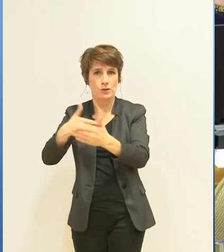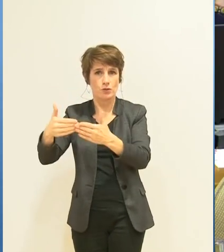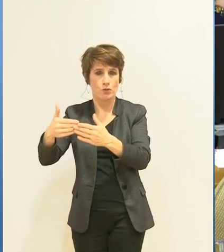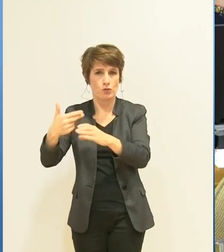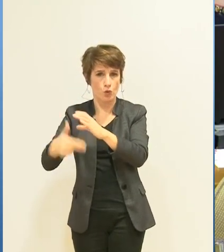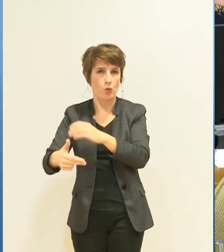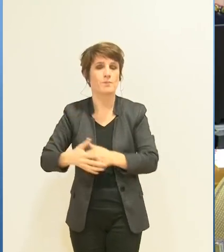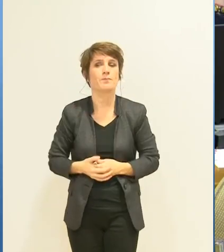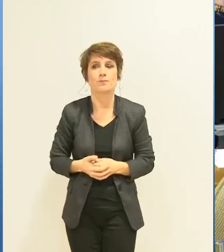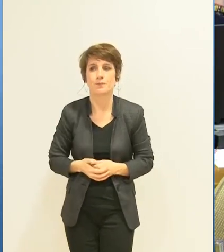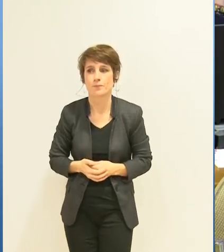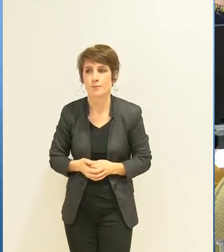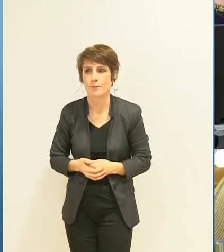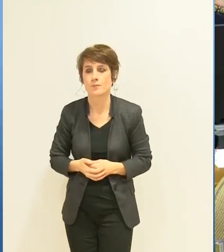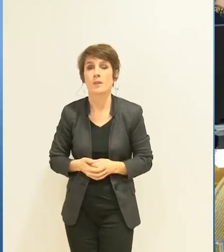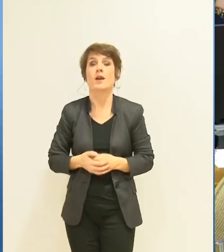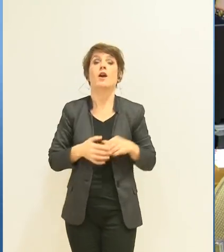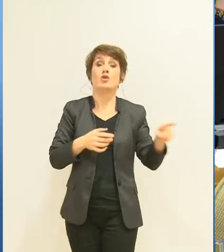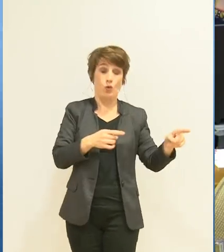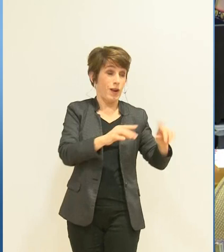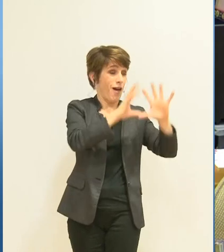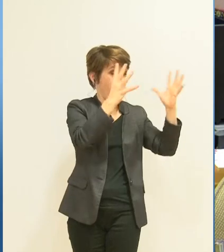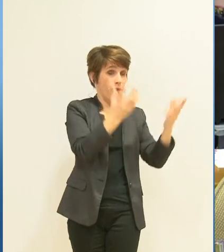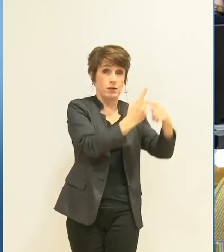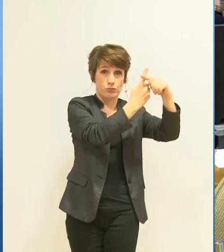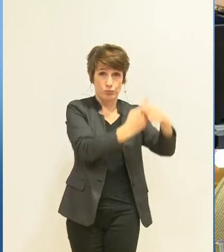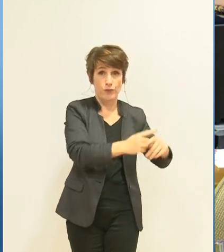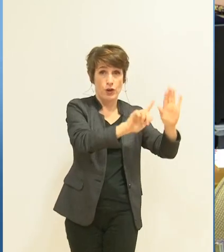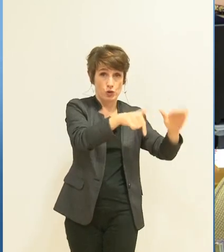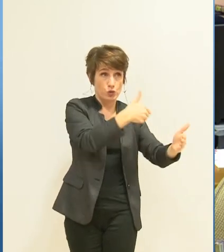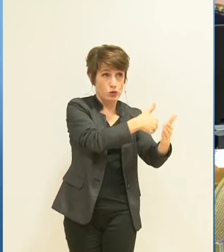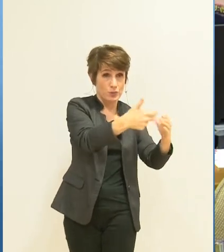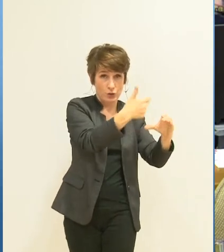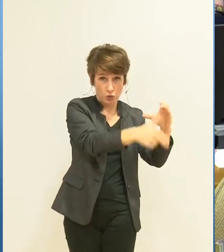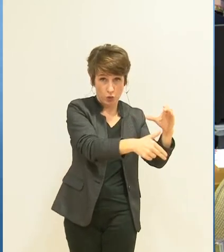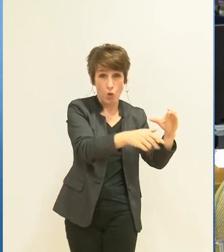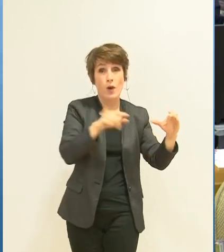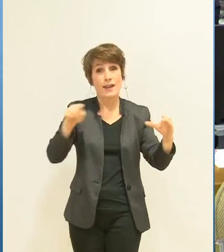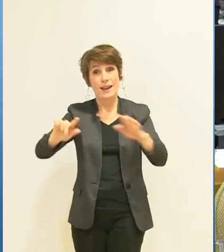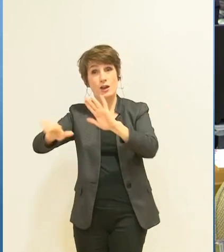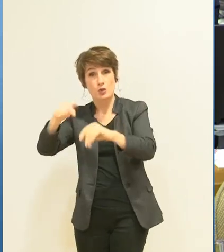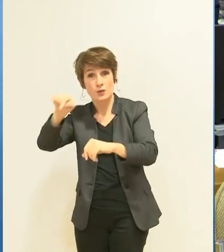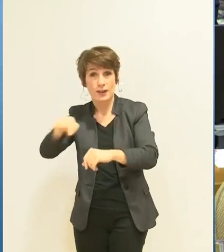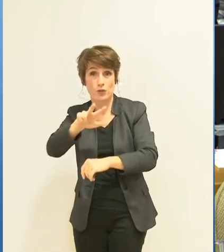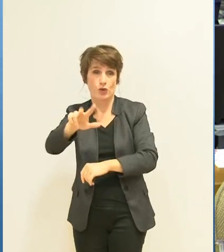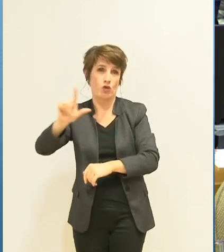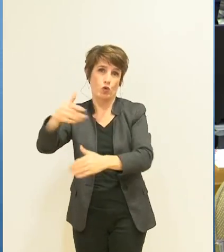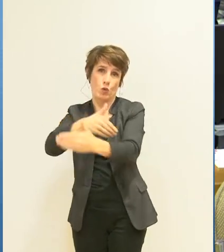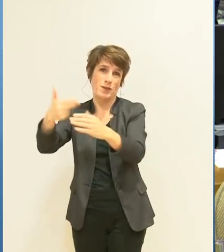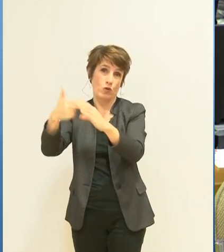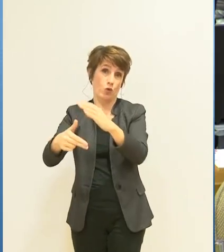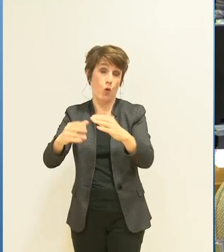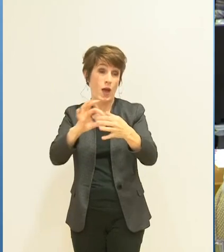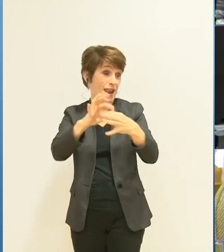la somme dans un café 12 millions d'euros il dans l'autre café 12,32 millions d'euros la